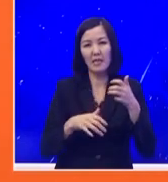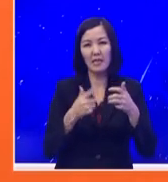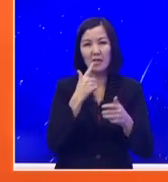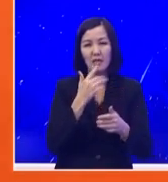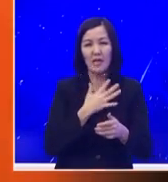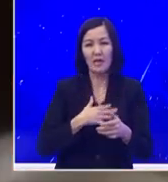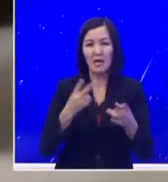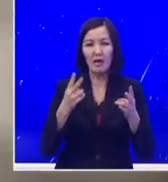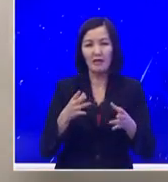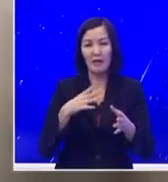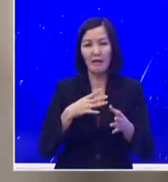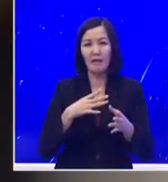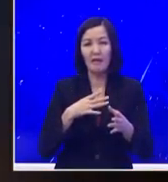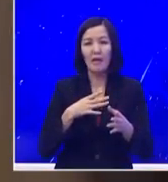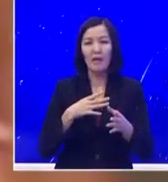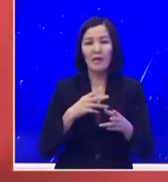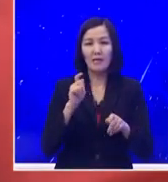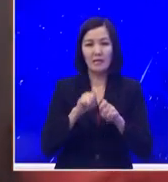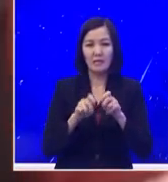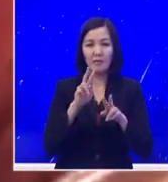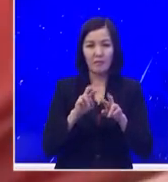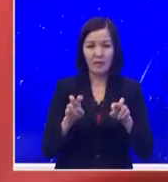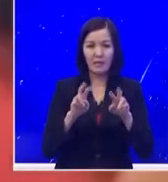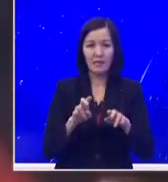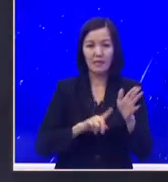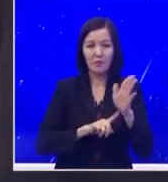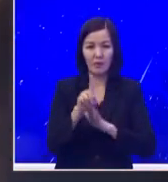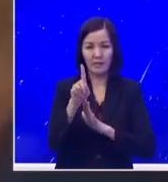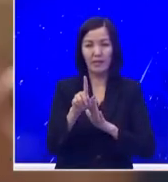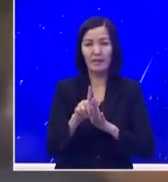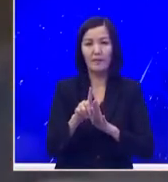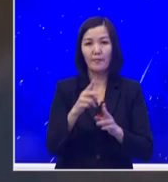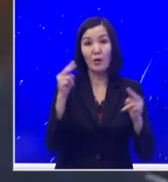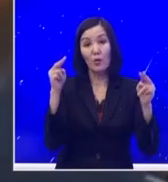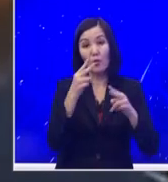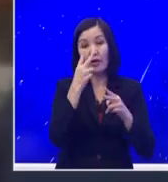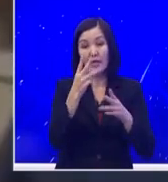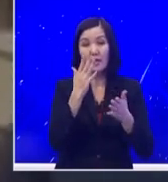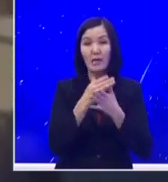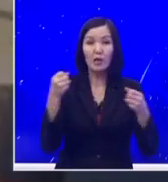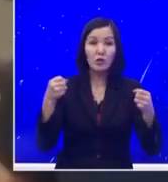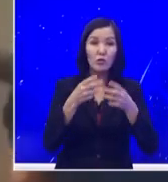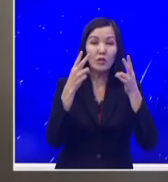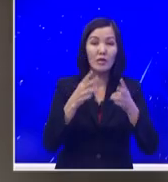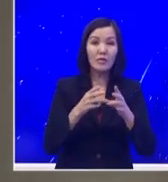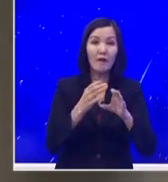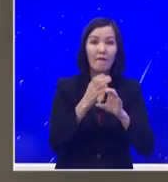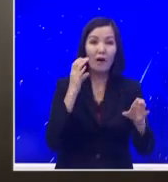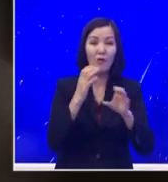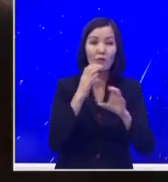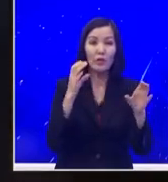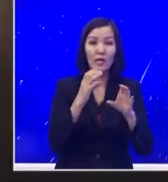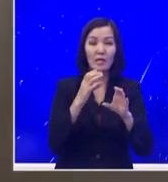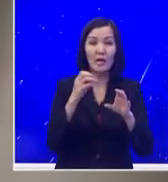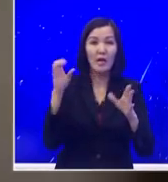жарақат алған. Әзірге апаттың себебі анықталмады. Тергеу амалдары басталды. Куәгерлердің айтуынша соқтығыстан бұрын вагондардың бірінде жарық